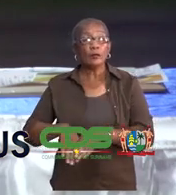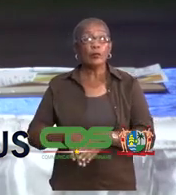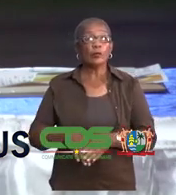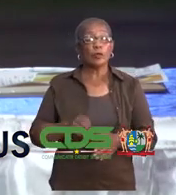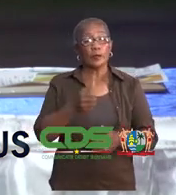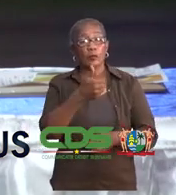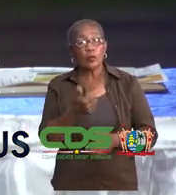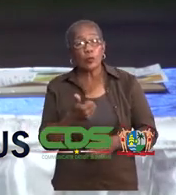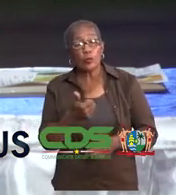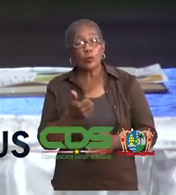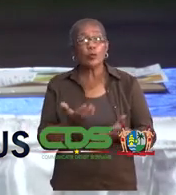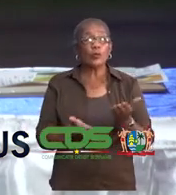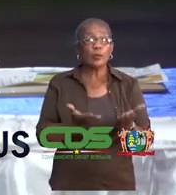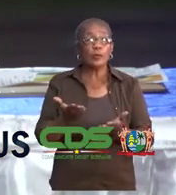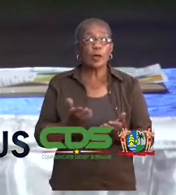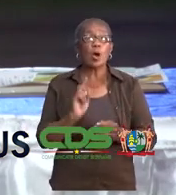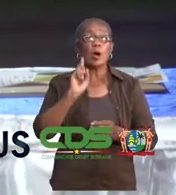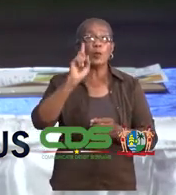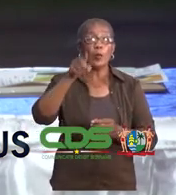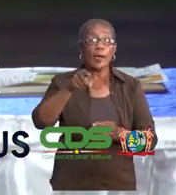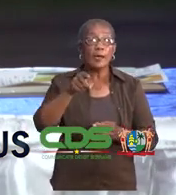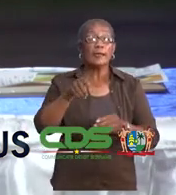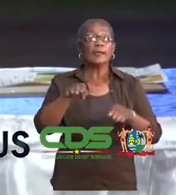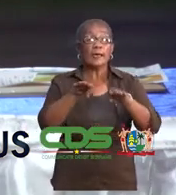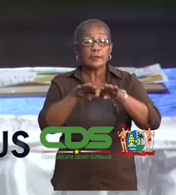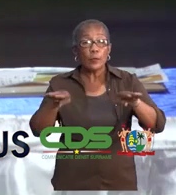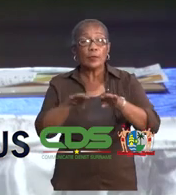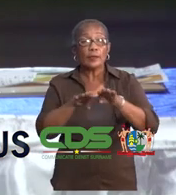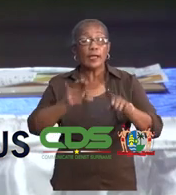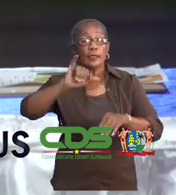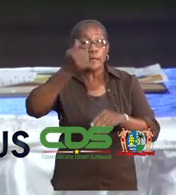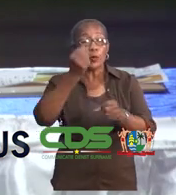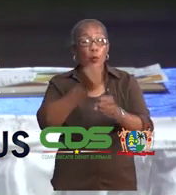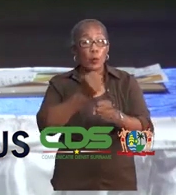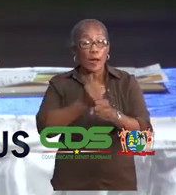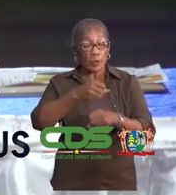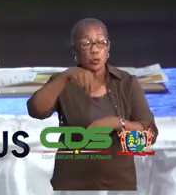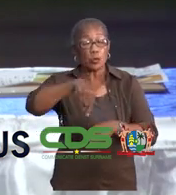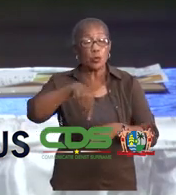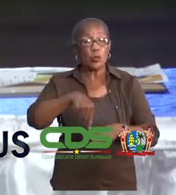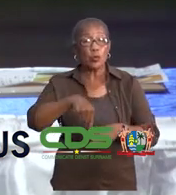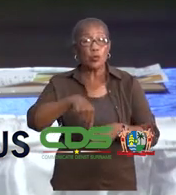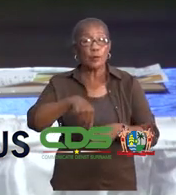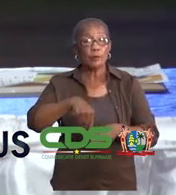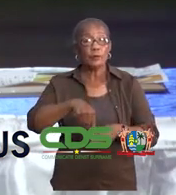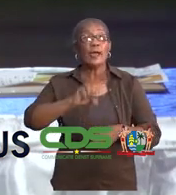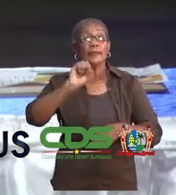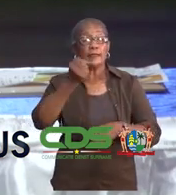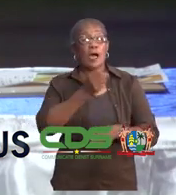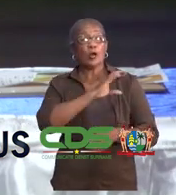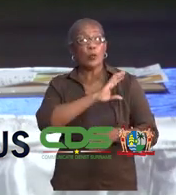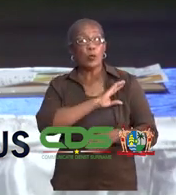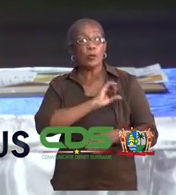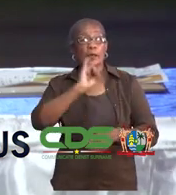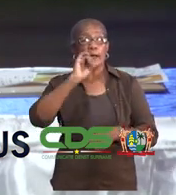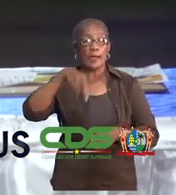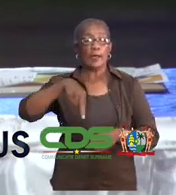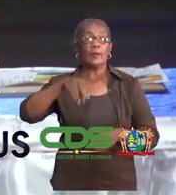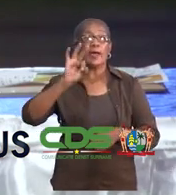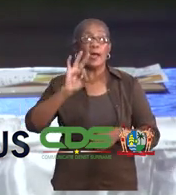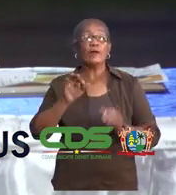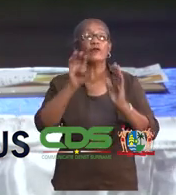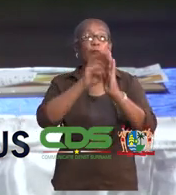stabiliteit. Op weg naar stabiliteit en herstel, daarin zitten we nu, vandaar ook het IMF-programma. En